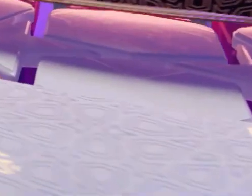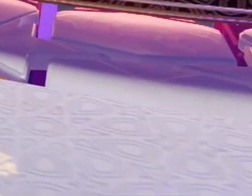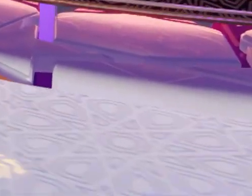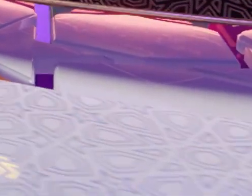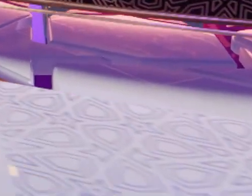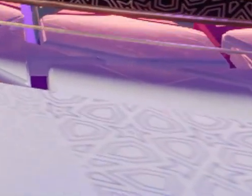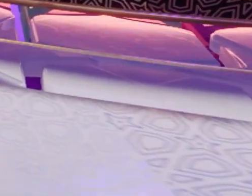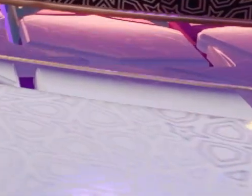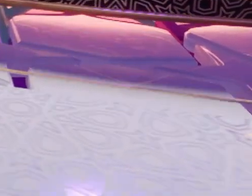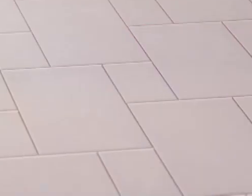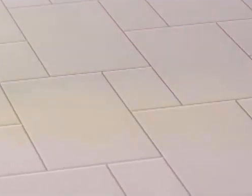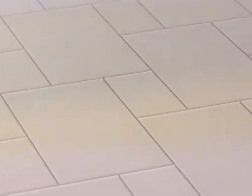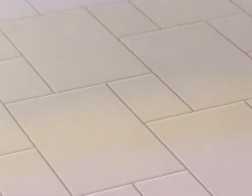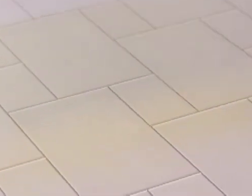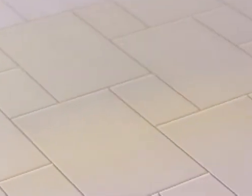واجعله لنا